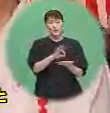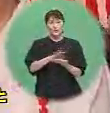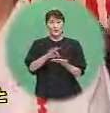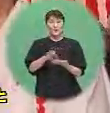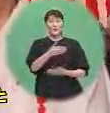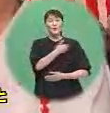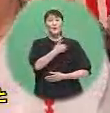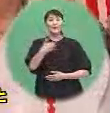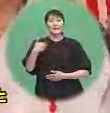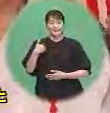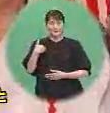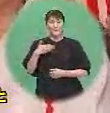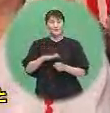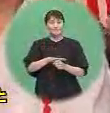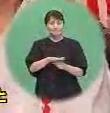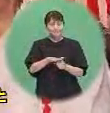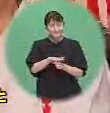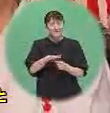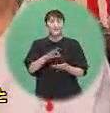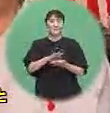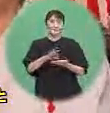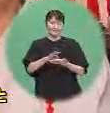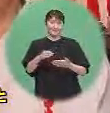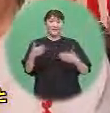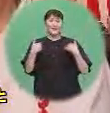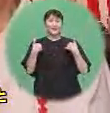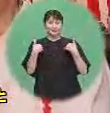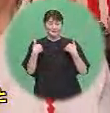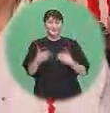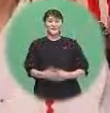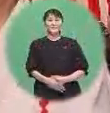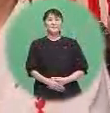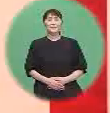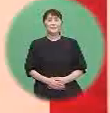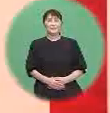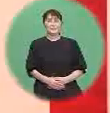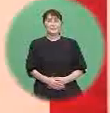使えるようにいつもそういう体制でおるということでございます。